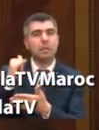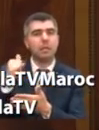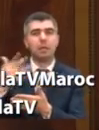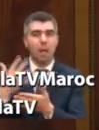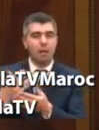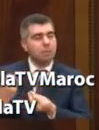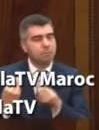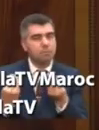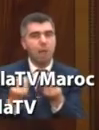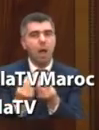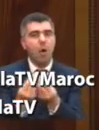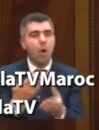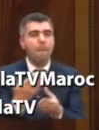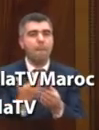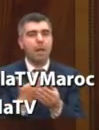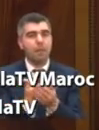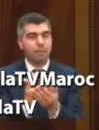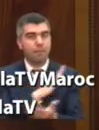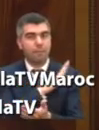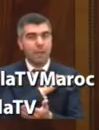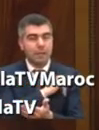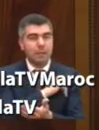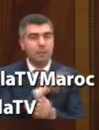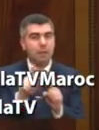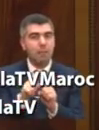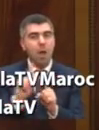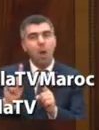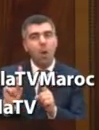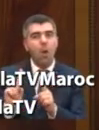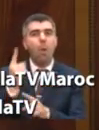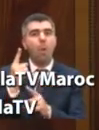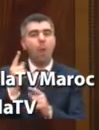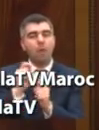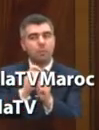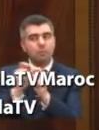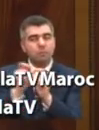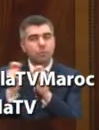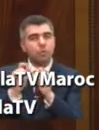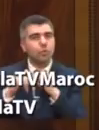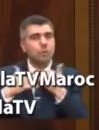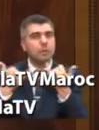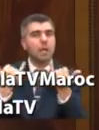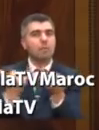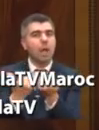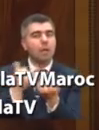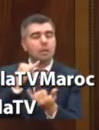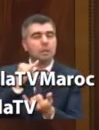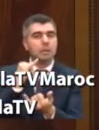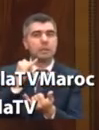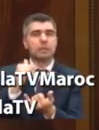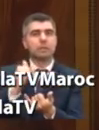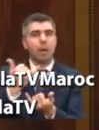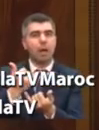القضية الفلسطينية كقضية مركزية كانت ولا تزال محل اجتماع وطني واضح ومستمر